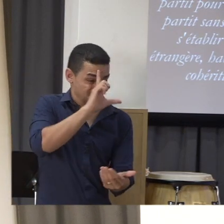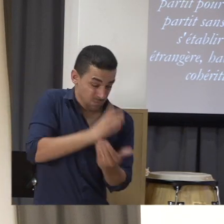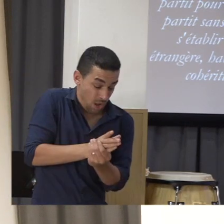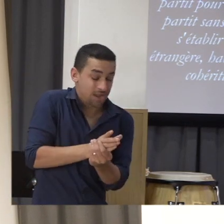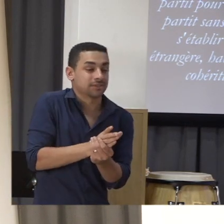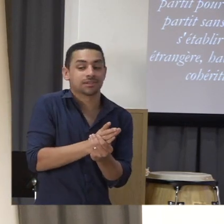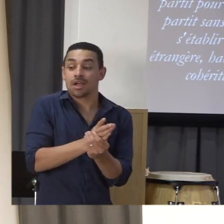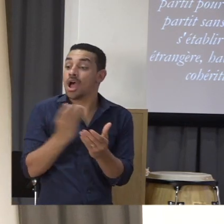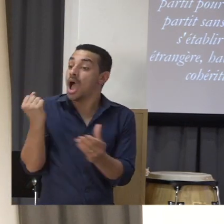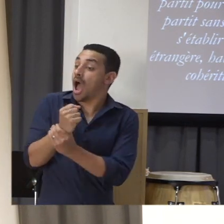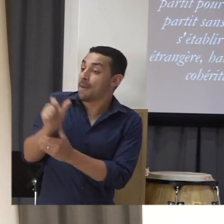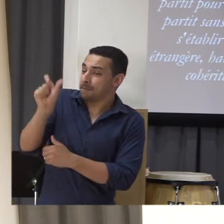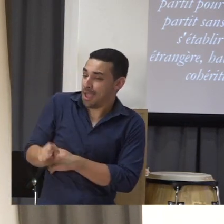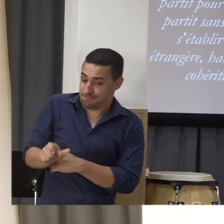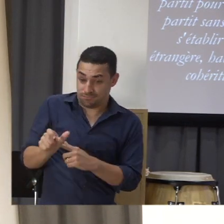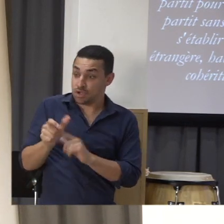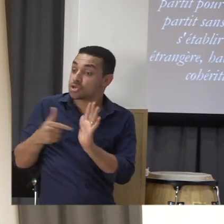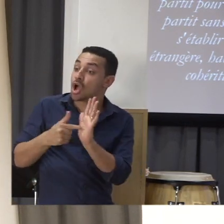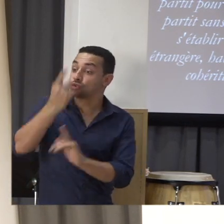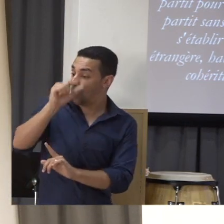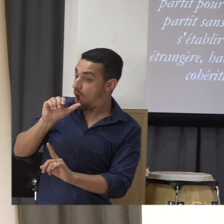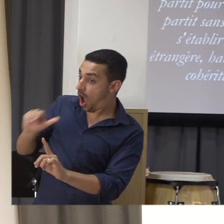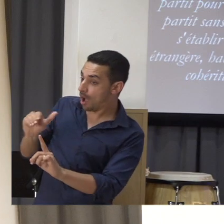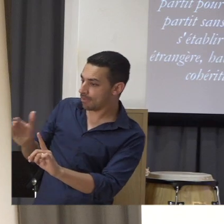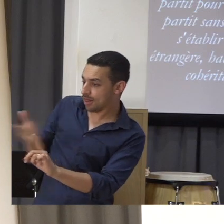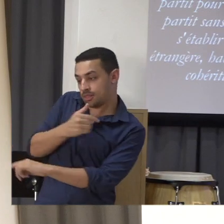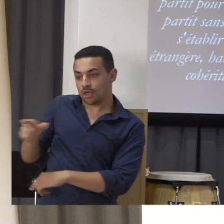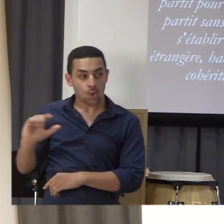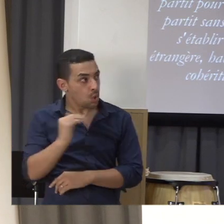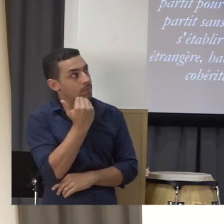qu'Abraham, lors de sa vocation, obéit.